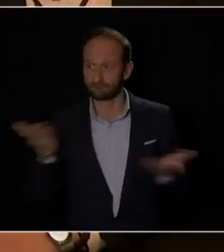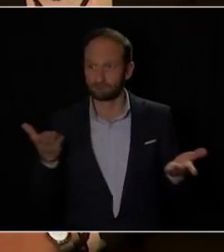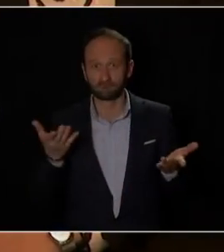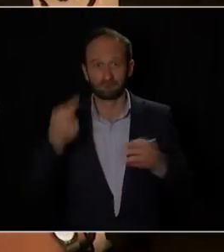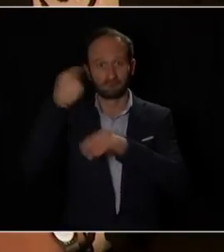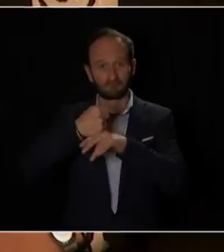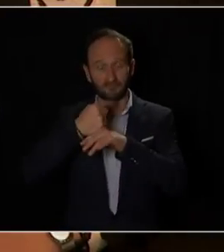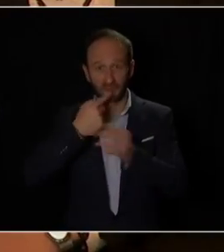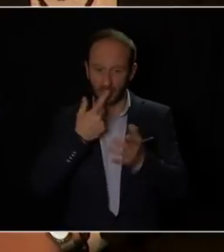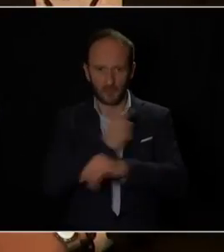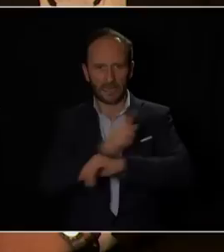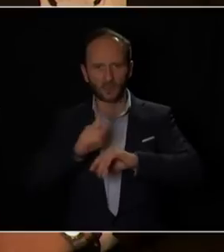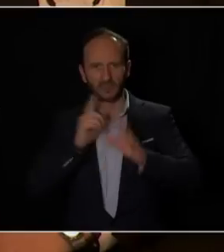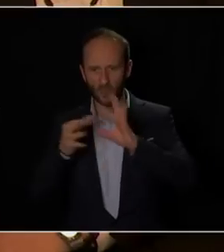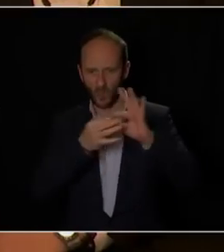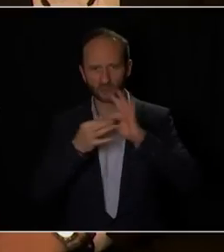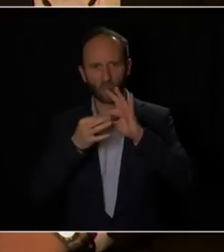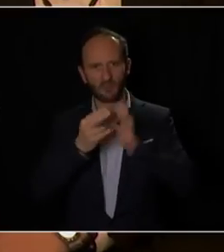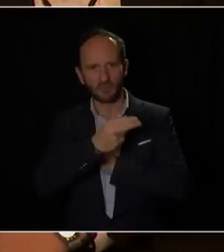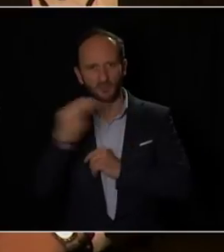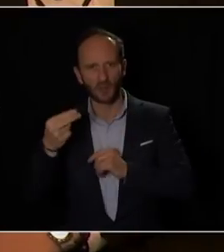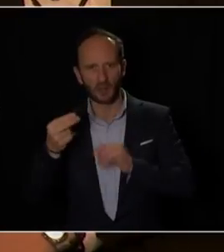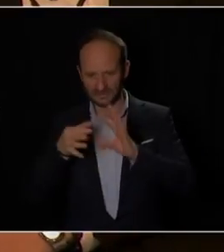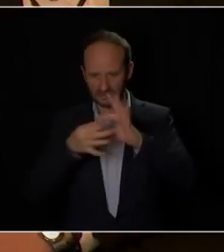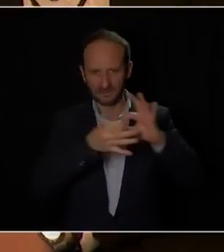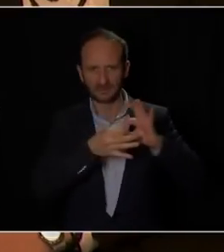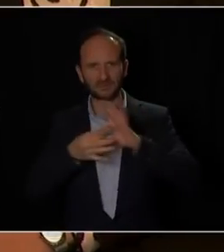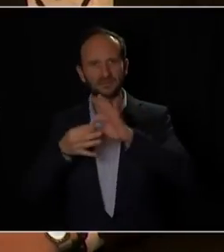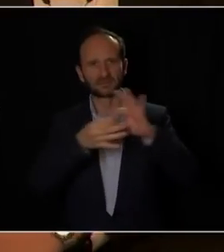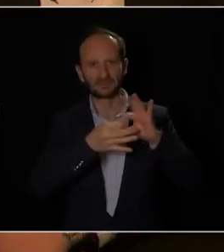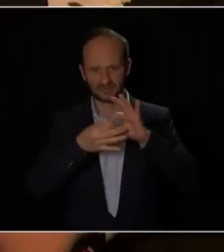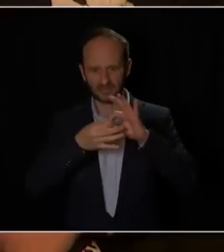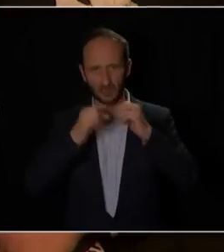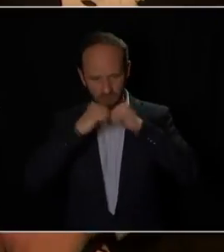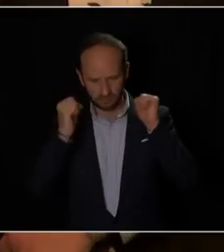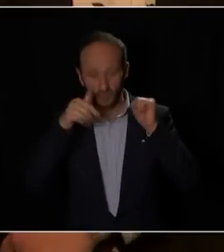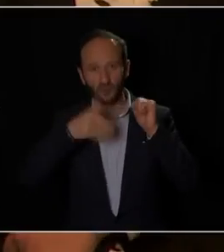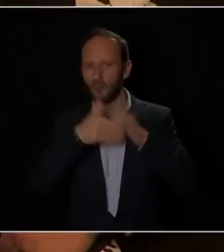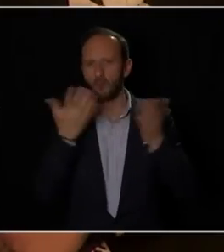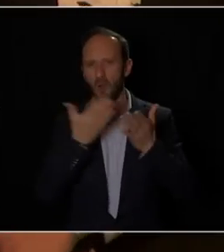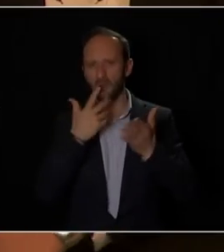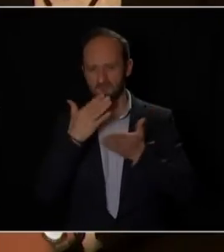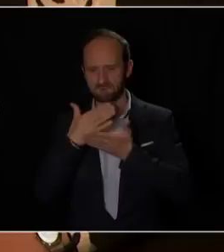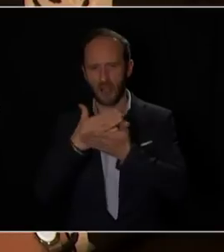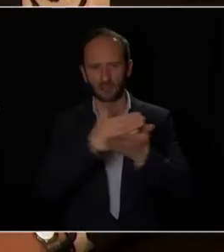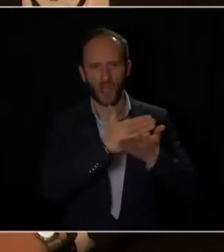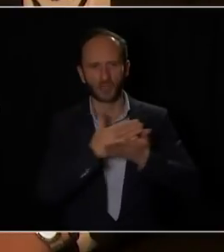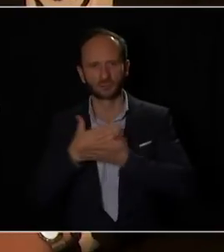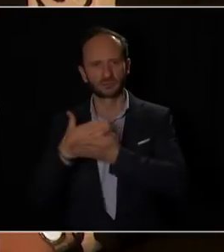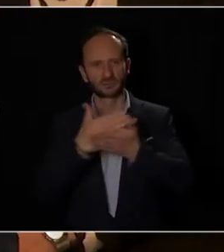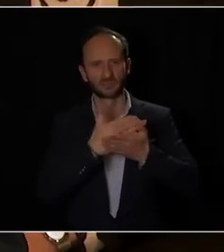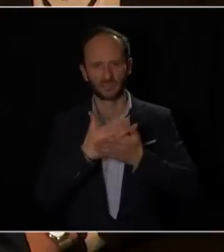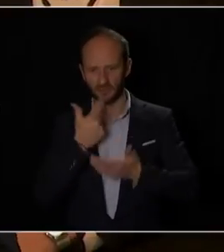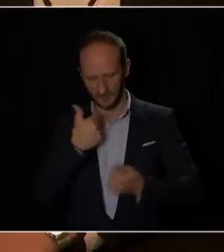la cohésion nationale. Au cœur de la solidarité se trouve le partage, reconnaître ce que chacun peut